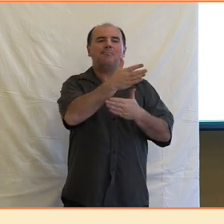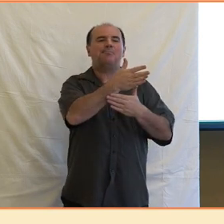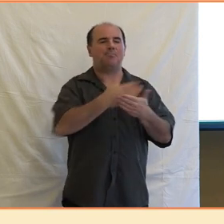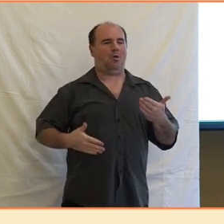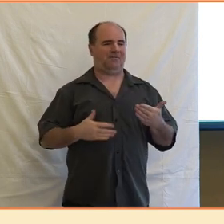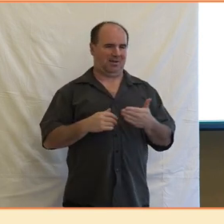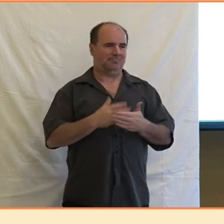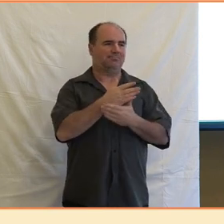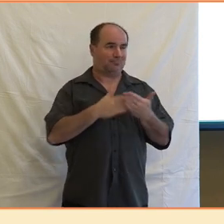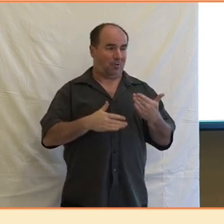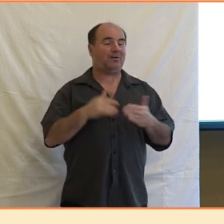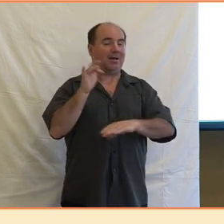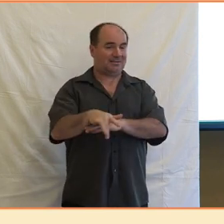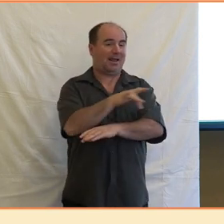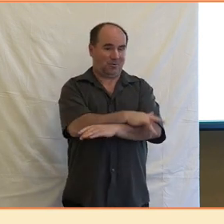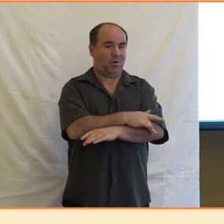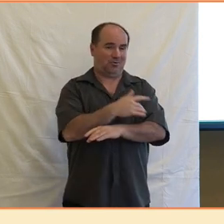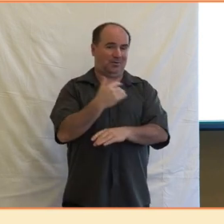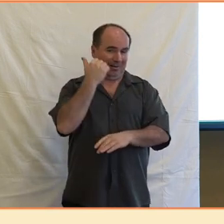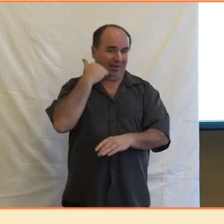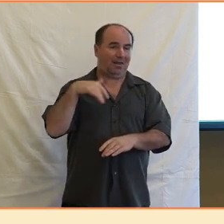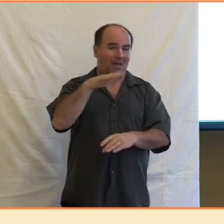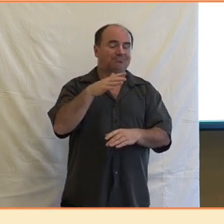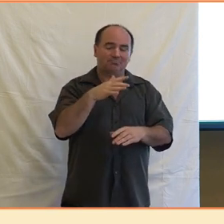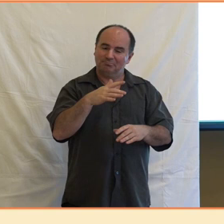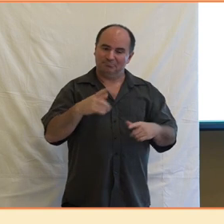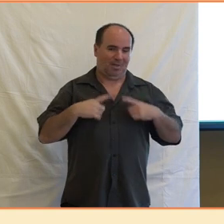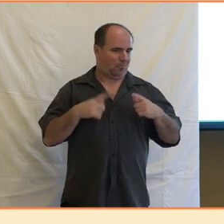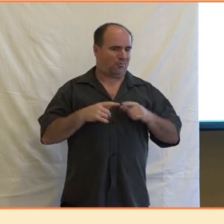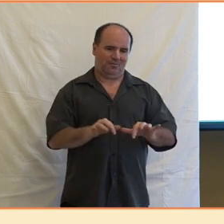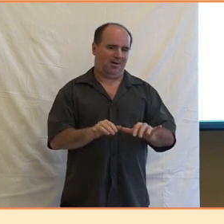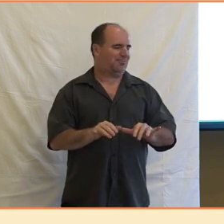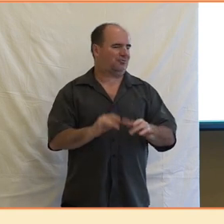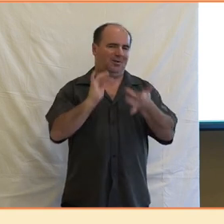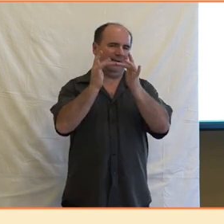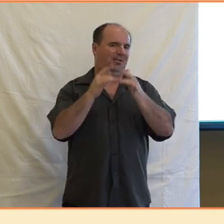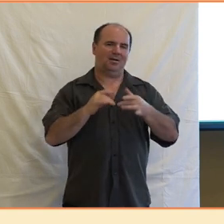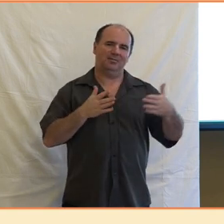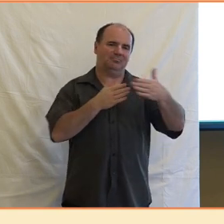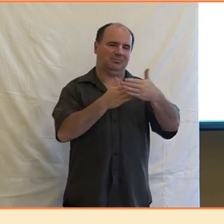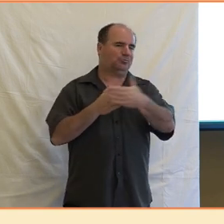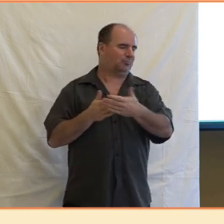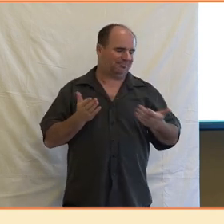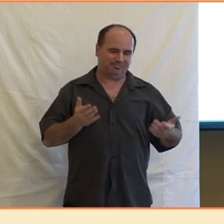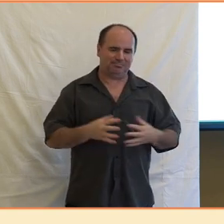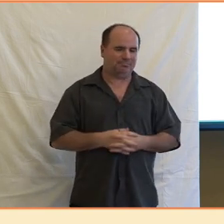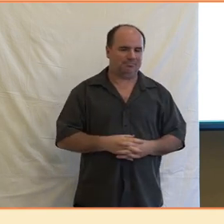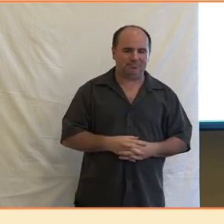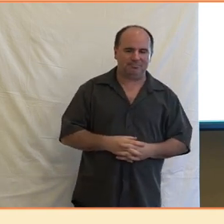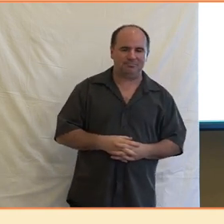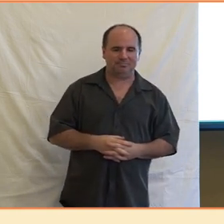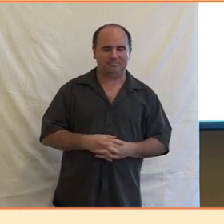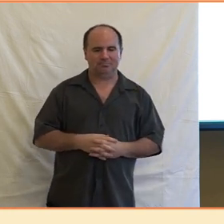skutečně seniori tady jsou skupina, která je mnohem specifická. No a